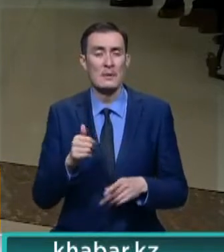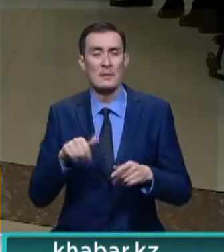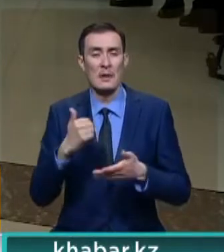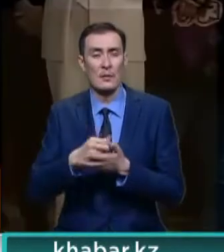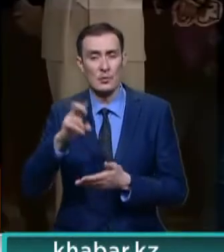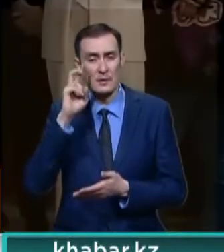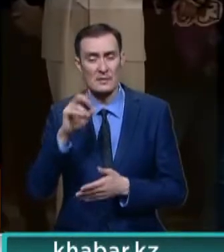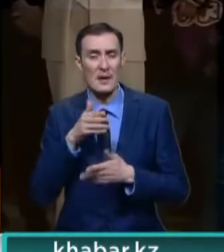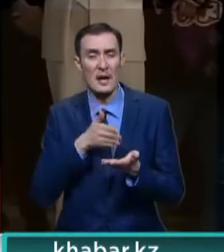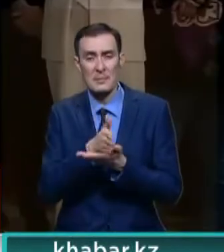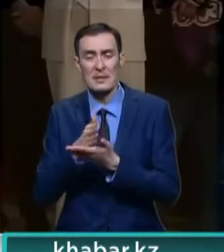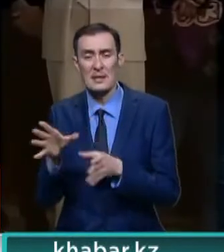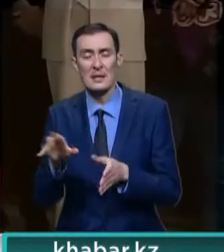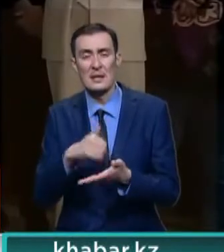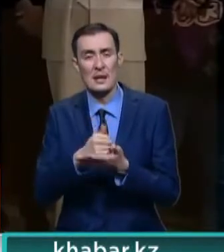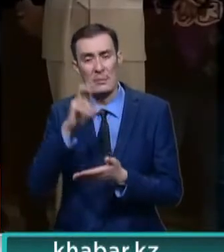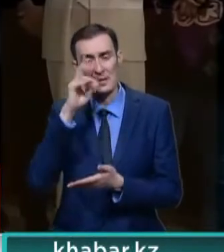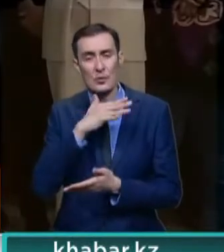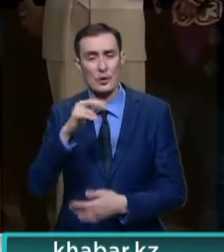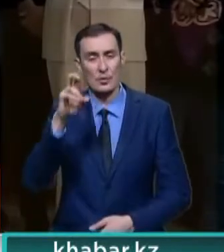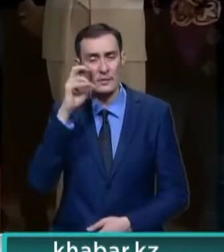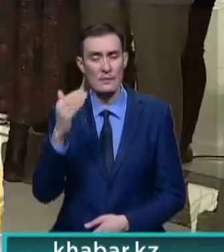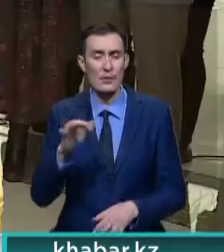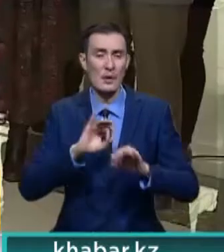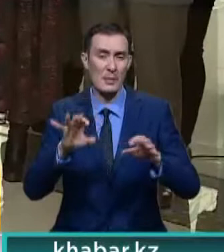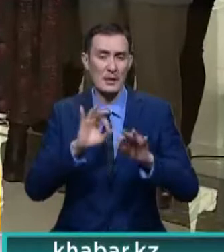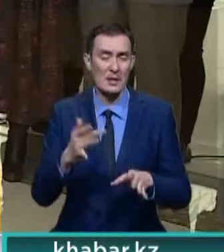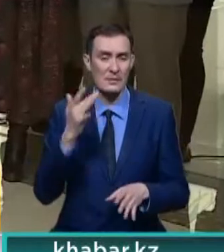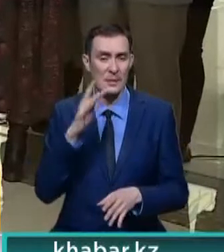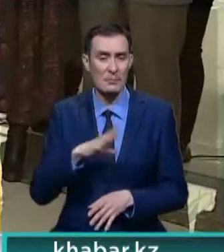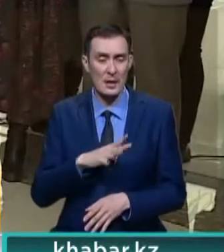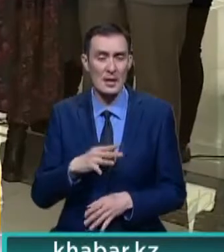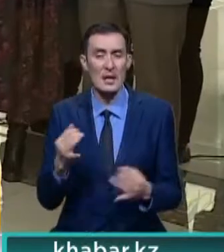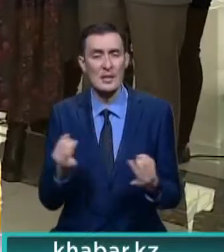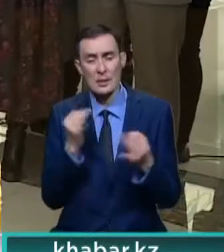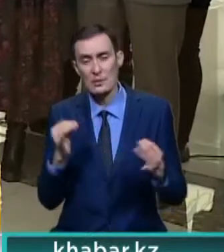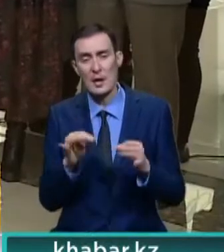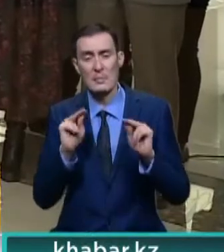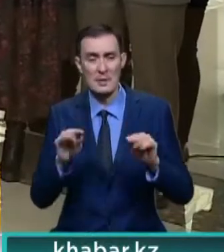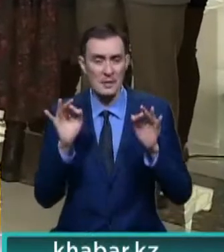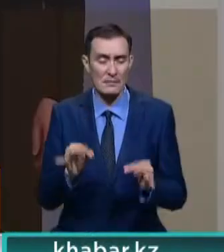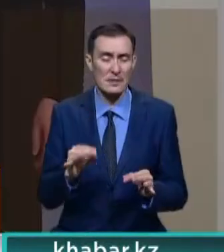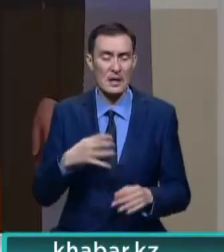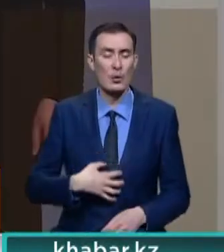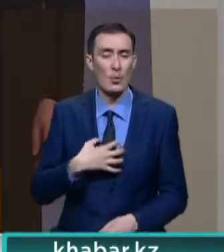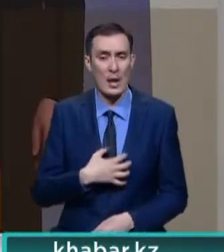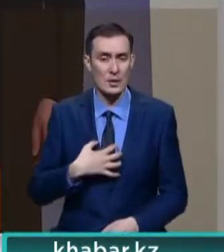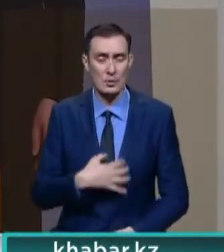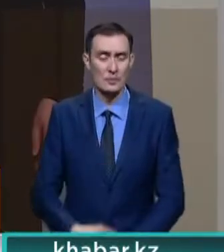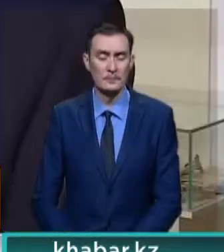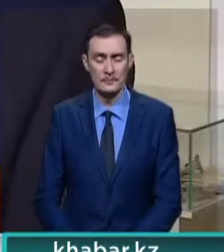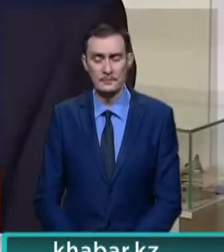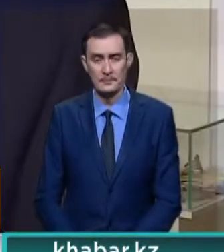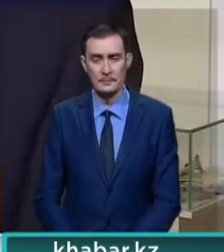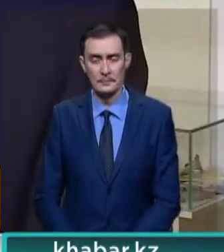президента, объездил с Ельбасы многие страны. Его репортажи отличались остротой, объективностью и